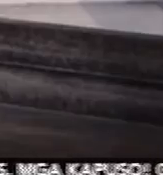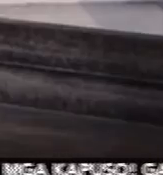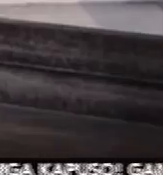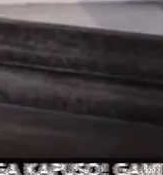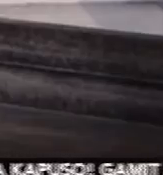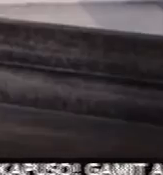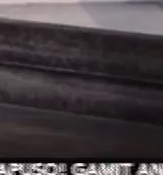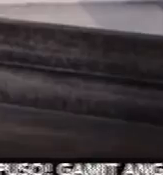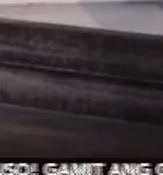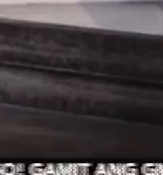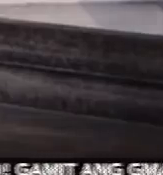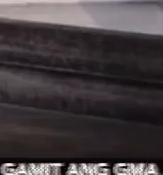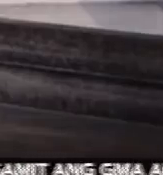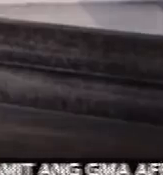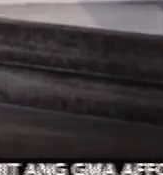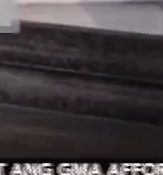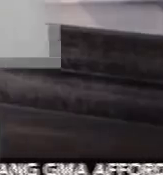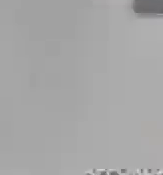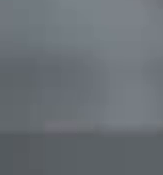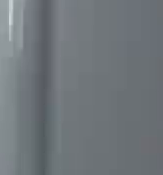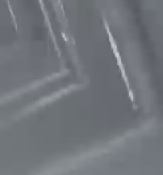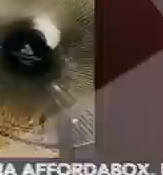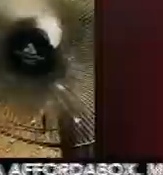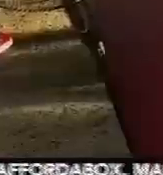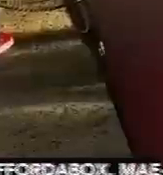ni Katati Bayan.